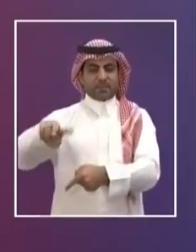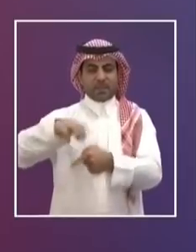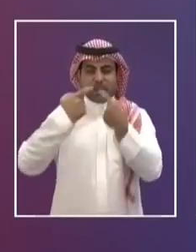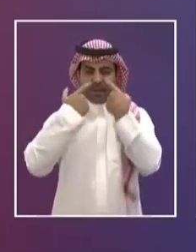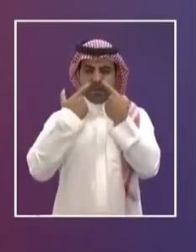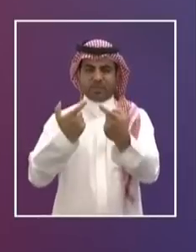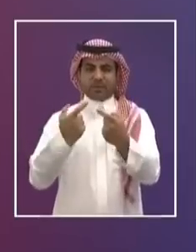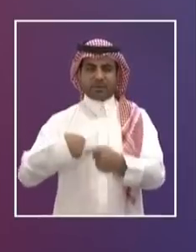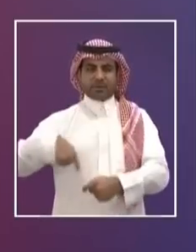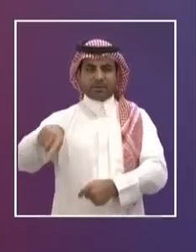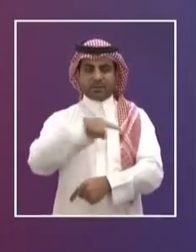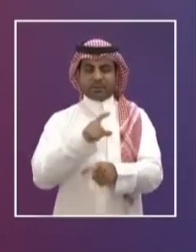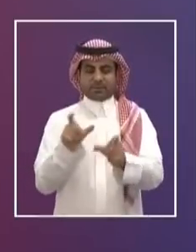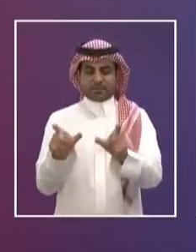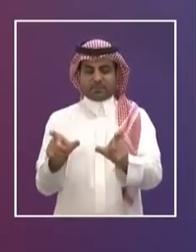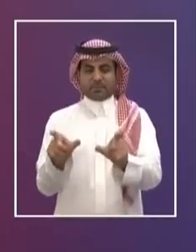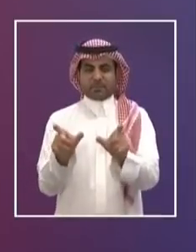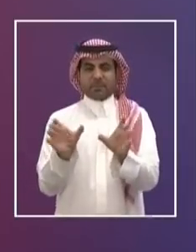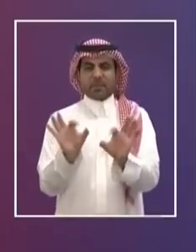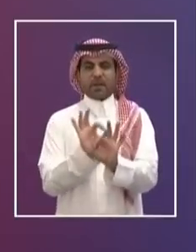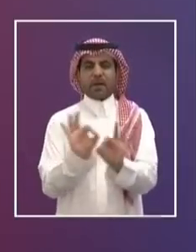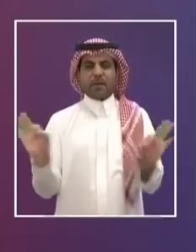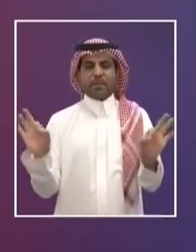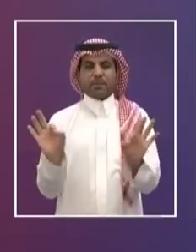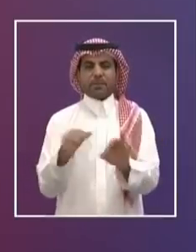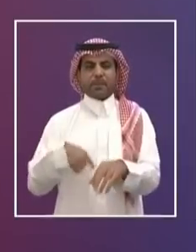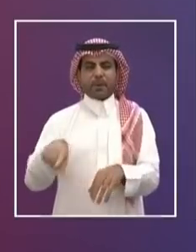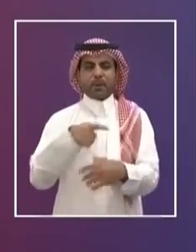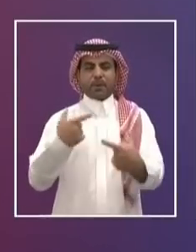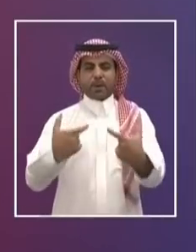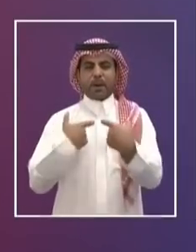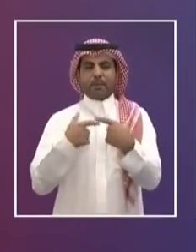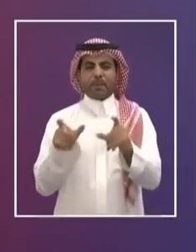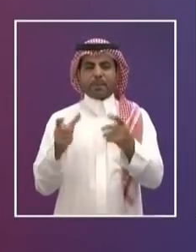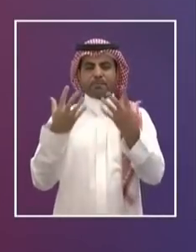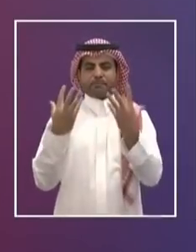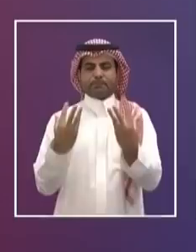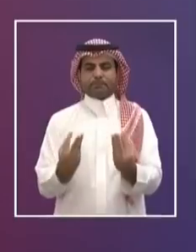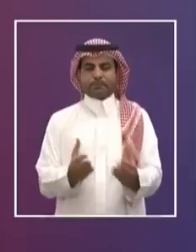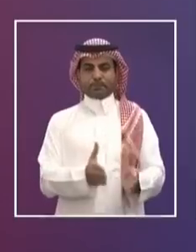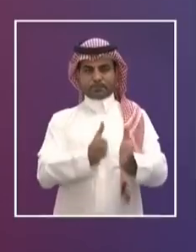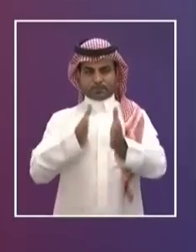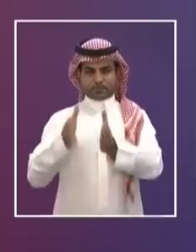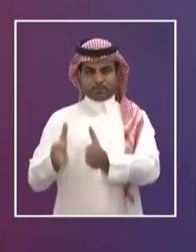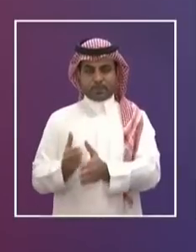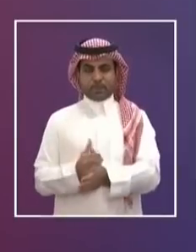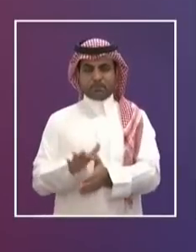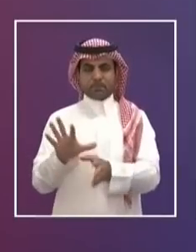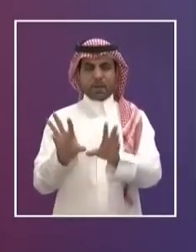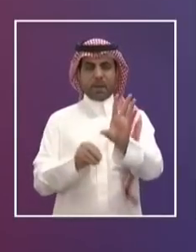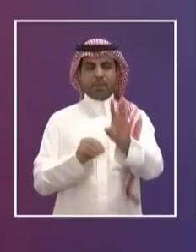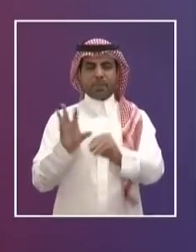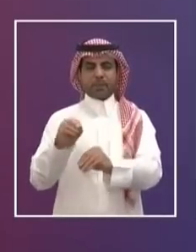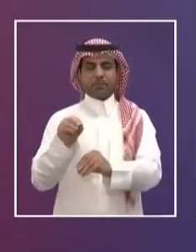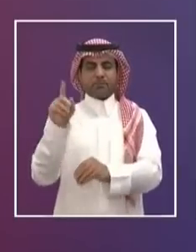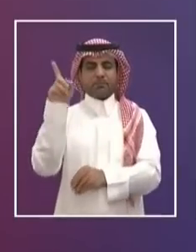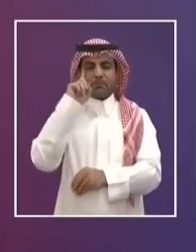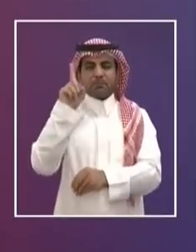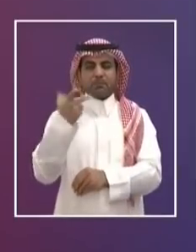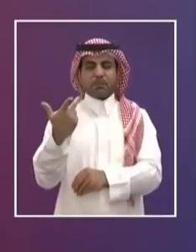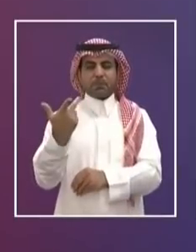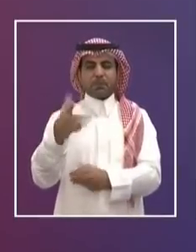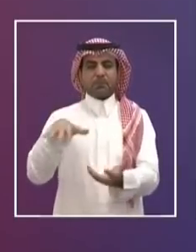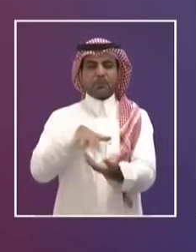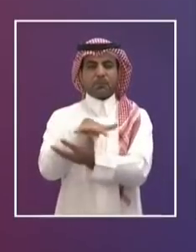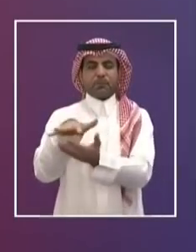بحذر وبقيود واحترازات تجعل الجميع في أمان صحي مهمة جدا. قد يتداول البعض